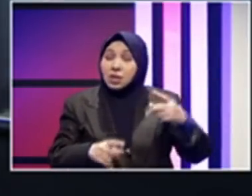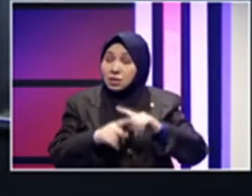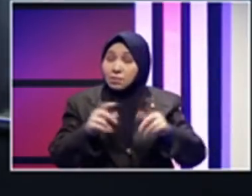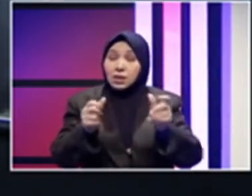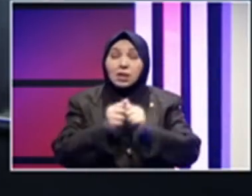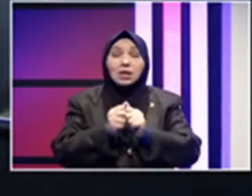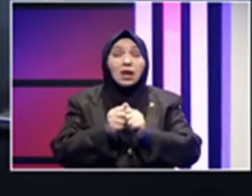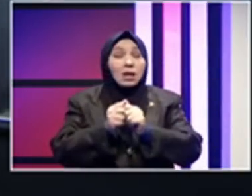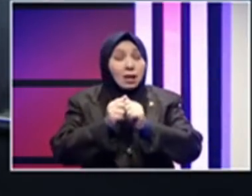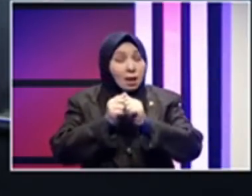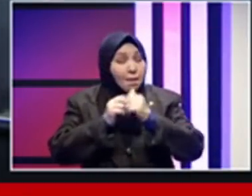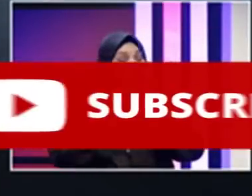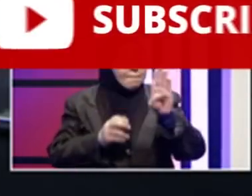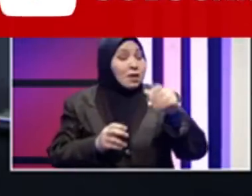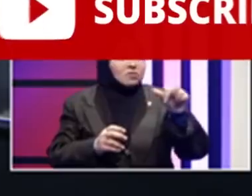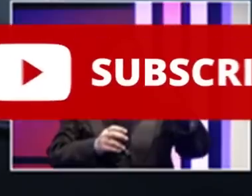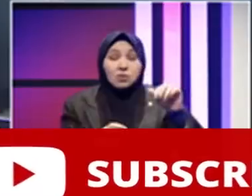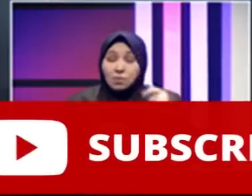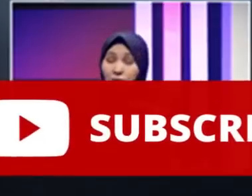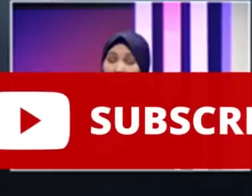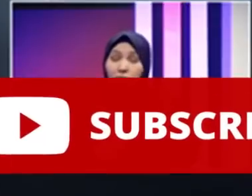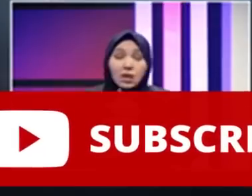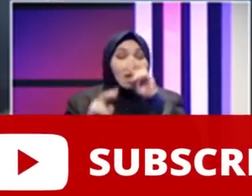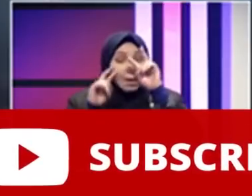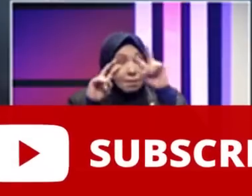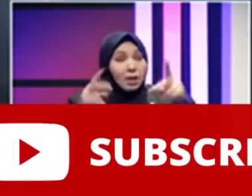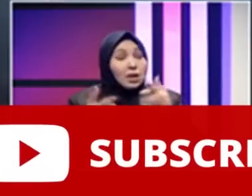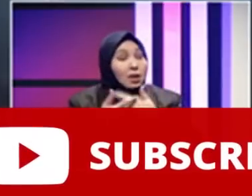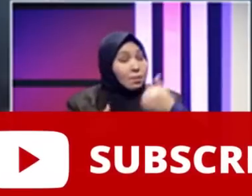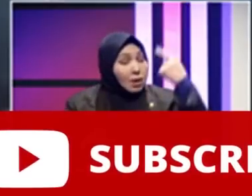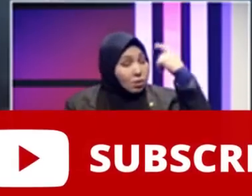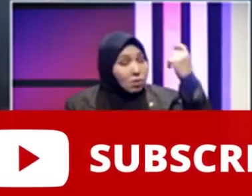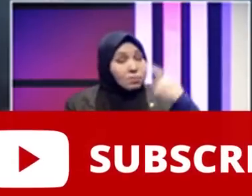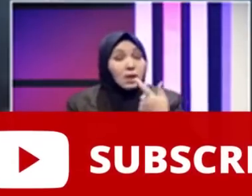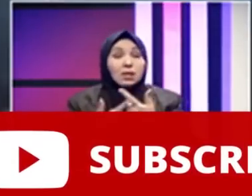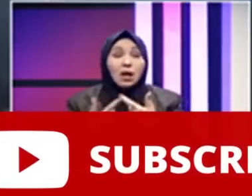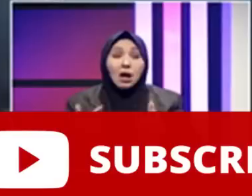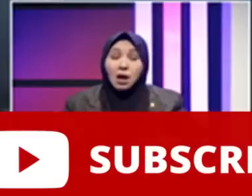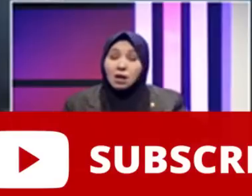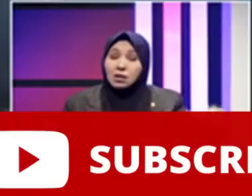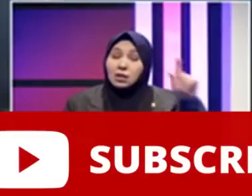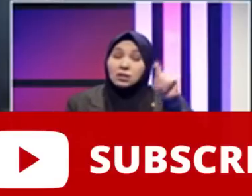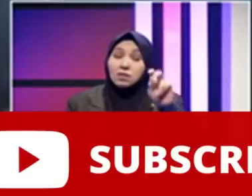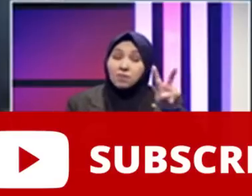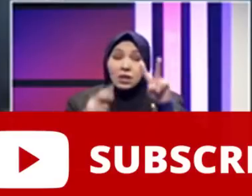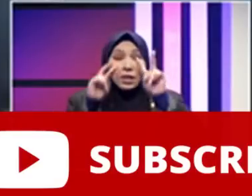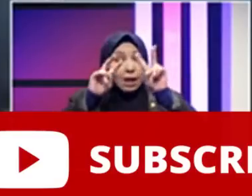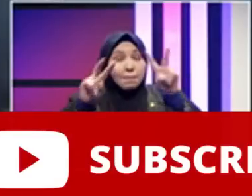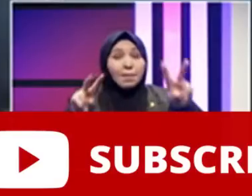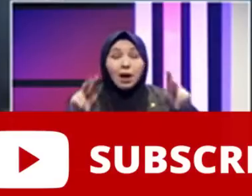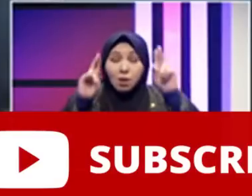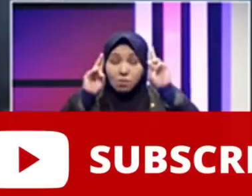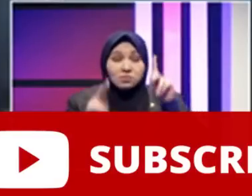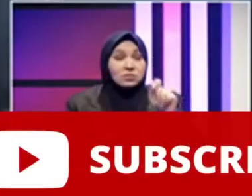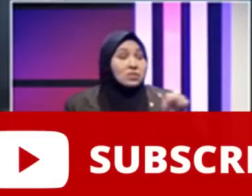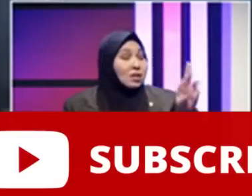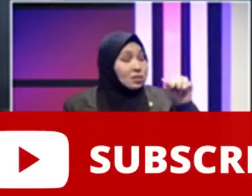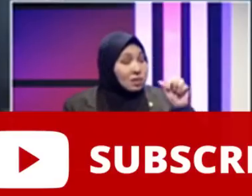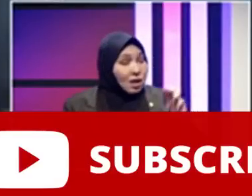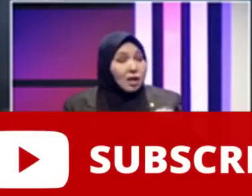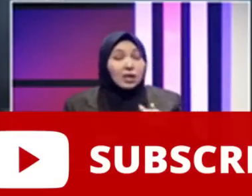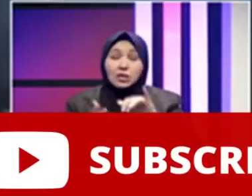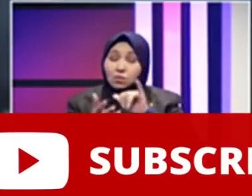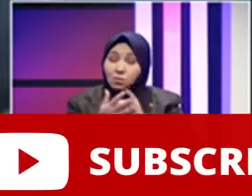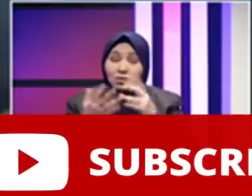kita nampaklah, ya, nampak apa Ustaz ni, daripada tuan-tuan pun daripada kaca TV tu nampak Ustaz Tar. Ha, contohnya kan. Itu